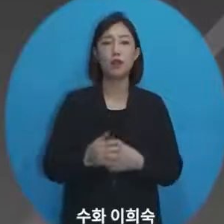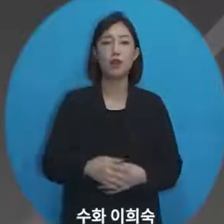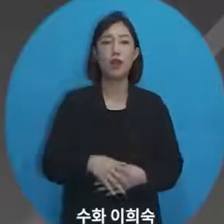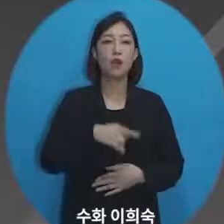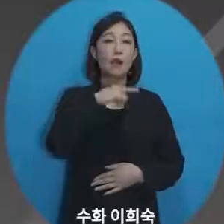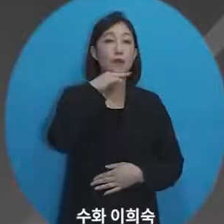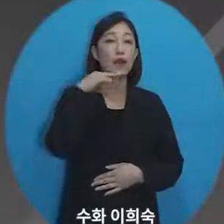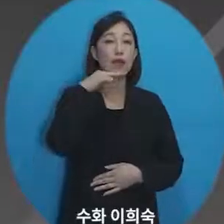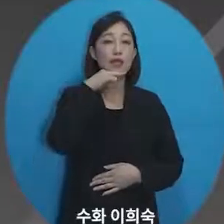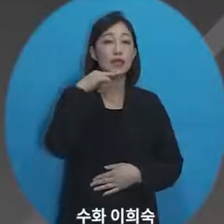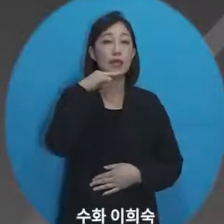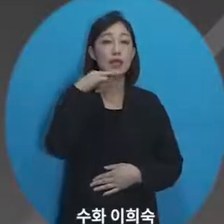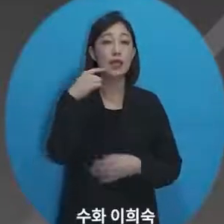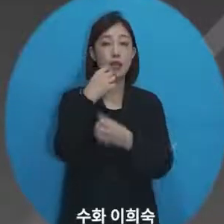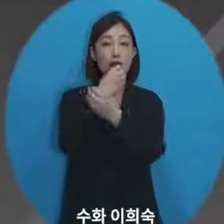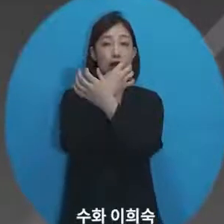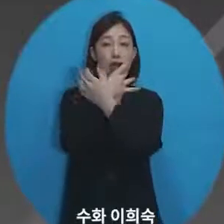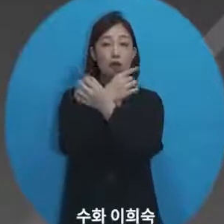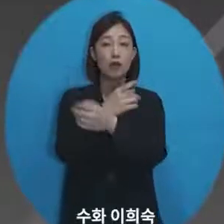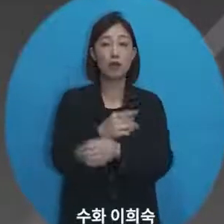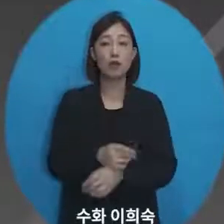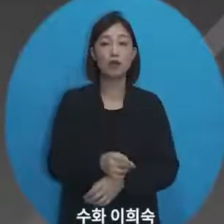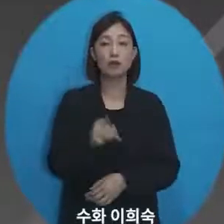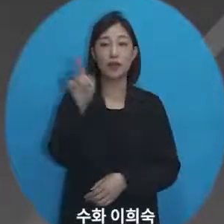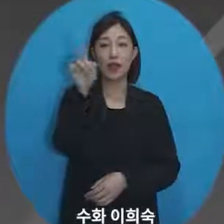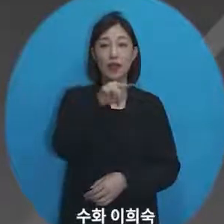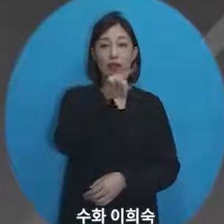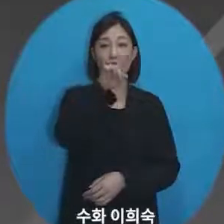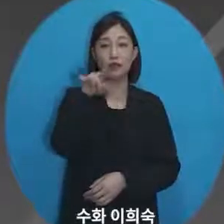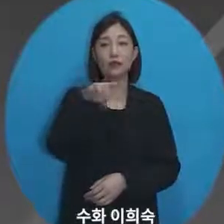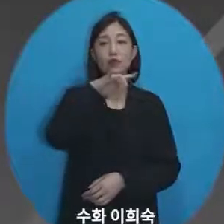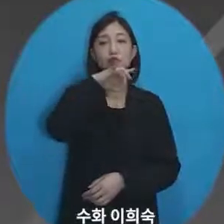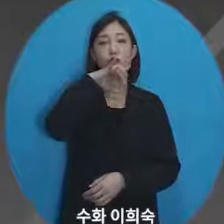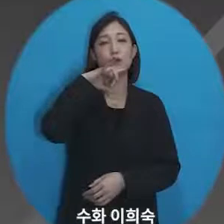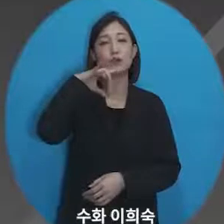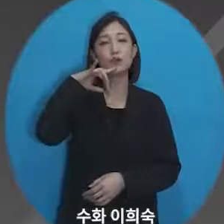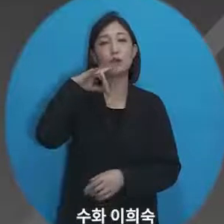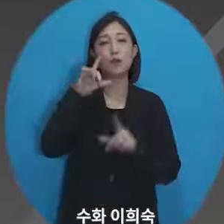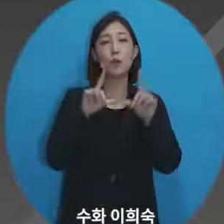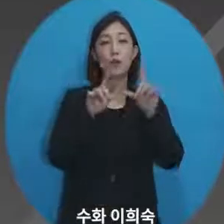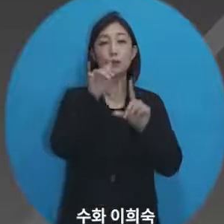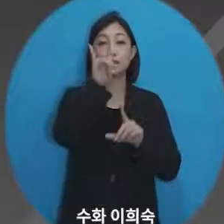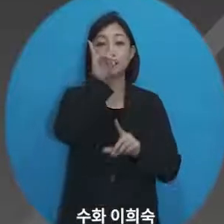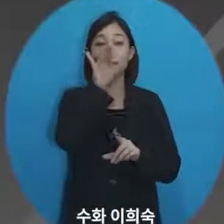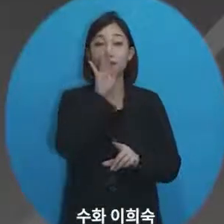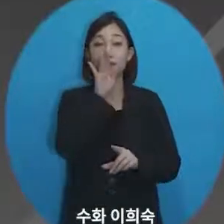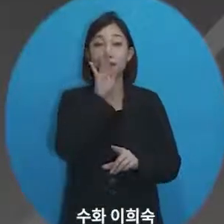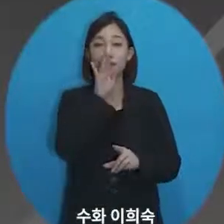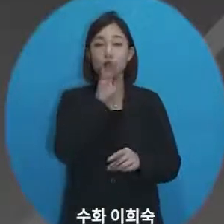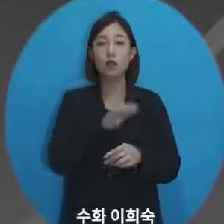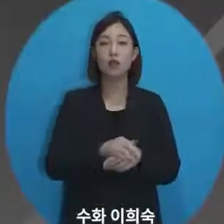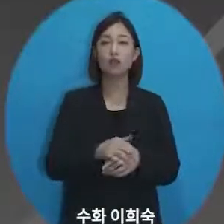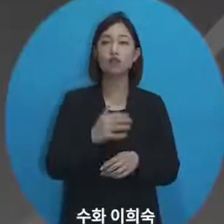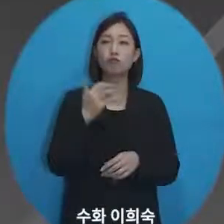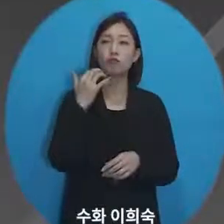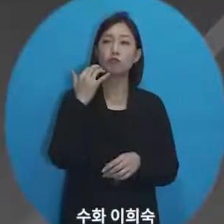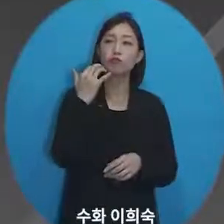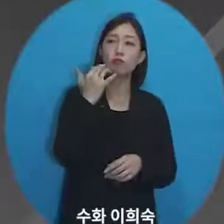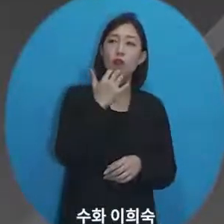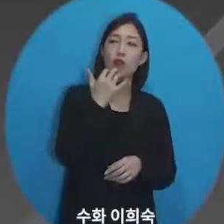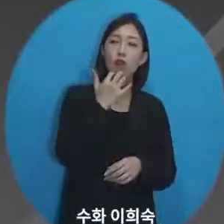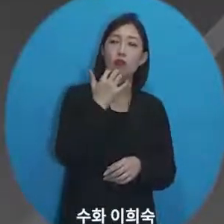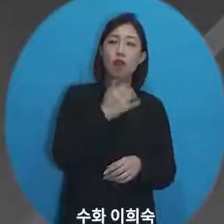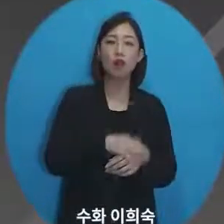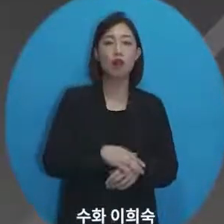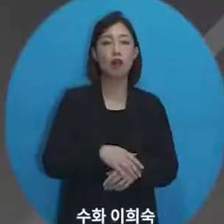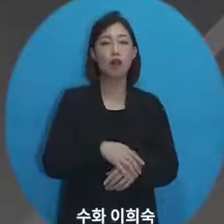빨간색 부분에 X라는 부분으로 분홍색으로 하고 있는 걸 알고 있는데요. 그래서 빨간색이 켜졌을 때는